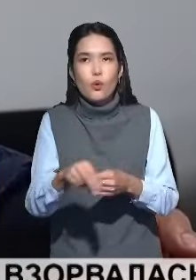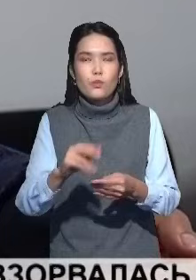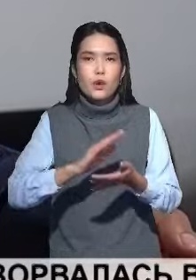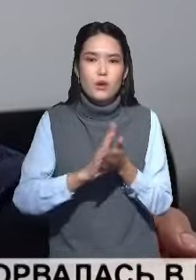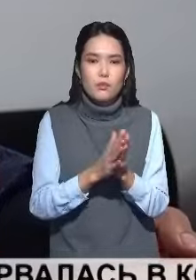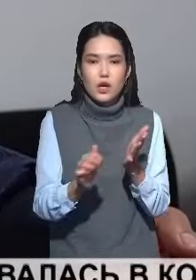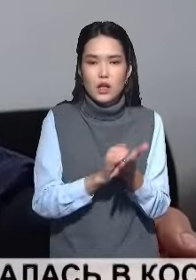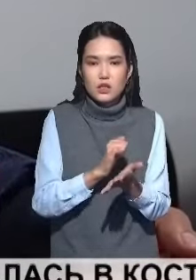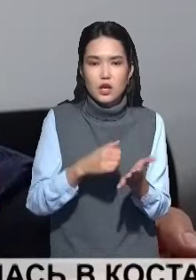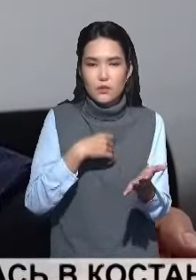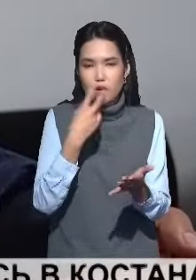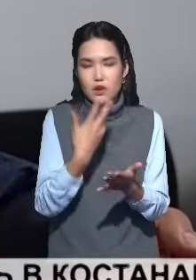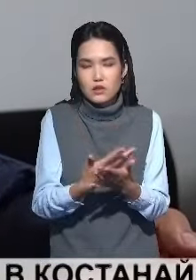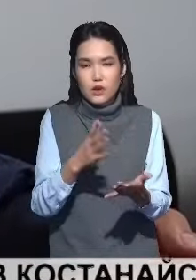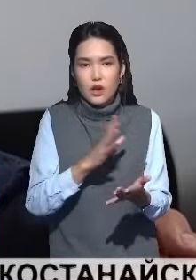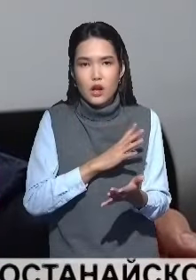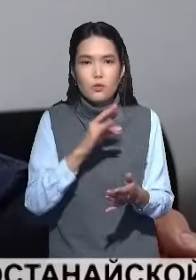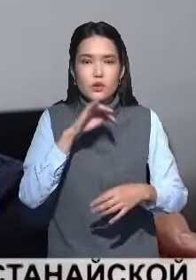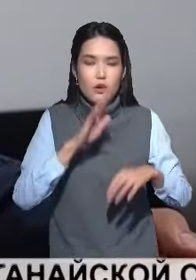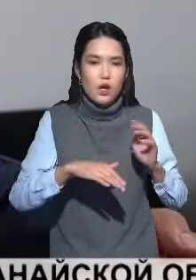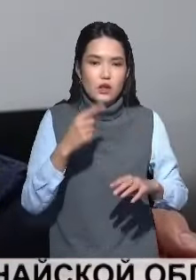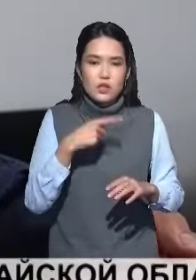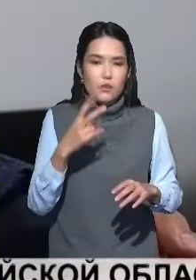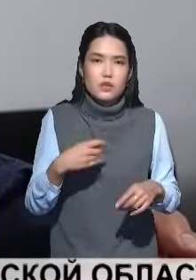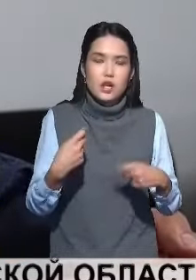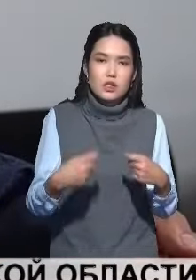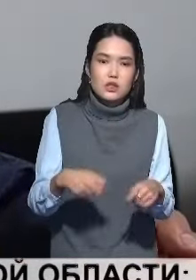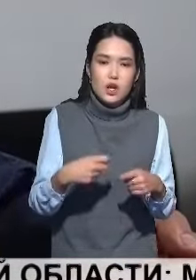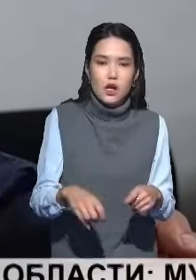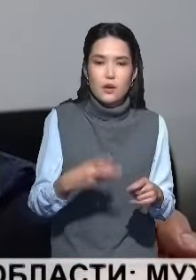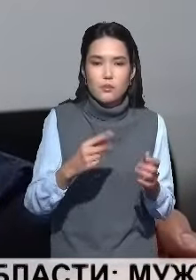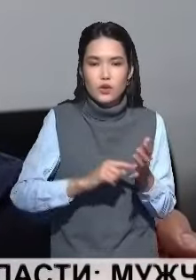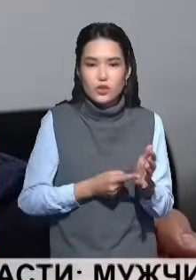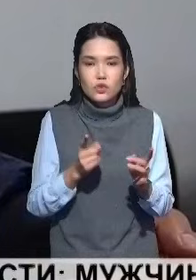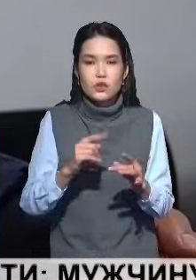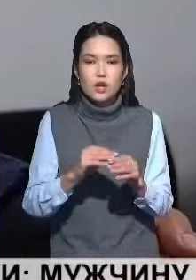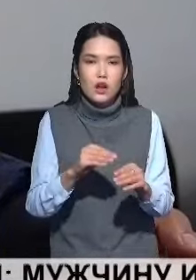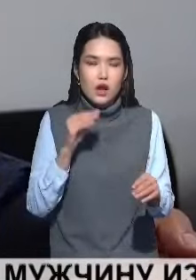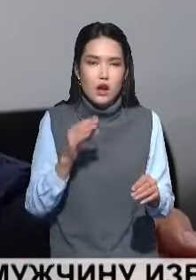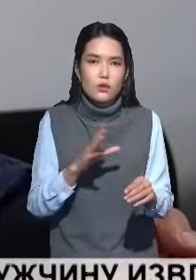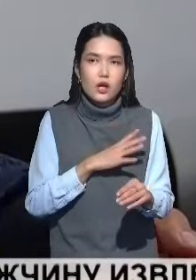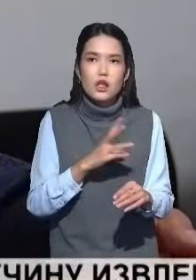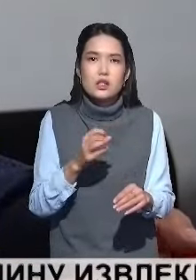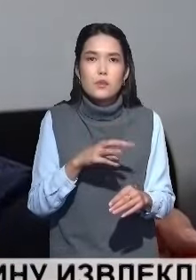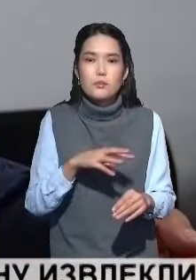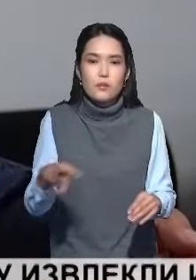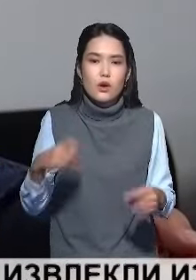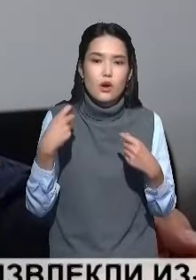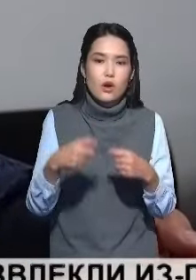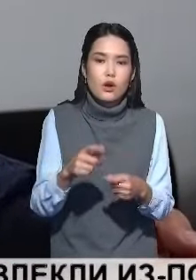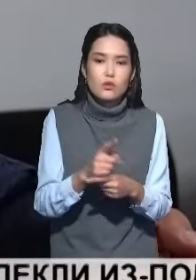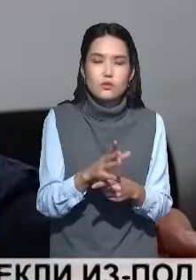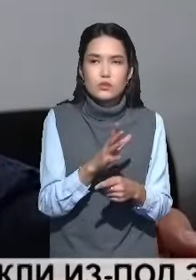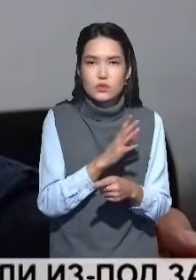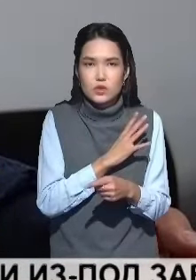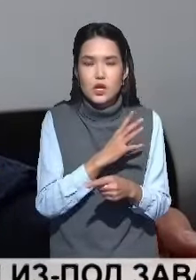вам покажу. Но теперь он говорит по-другому. Мы же не торгуемся за ручки или сумки. Это же автомобиль, он стоит миллионы. Продавец должен был все